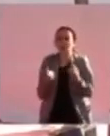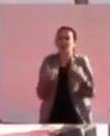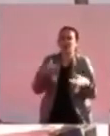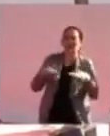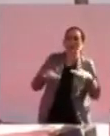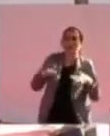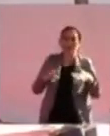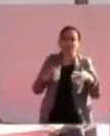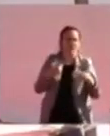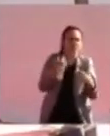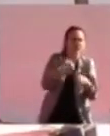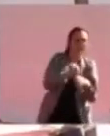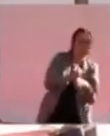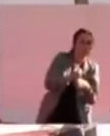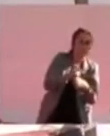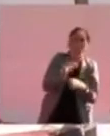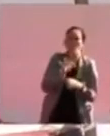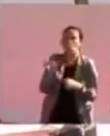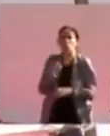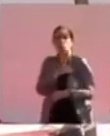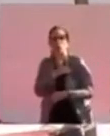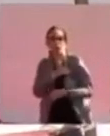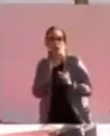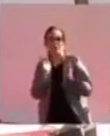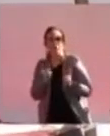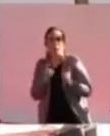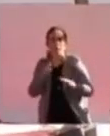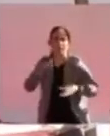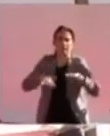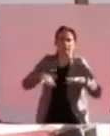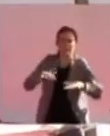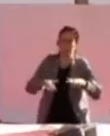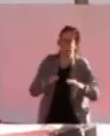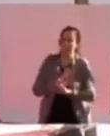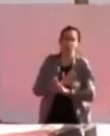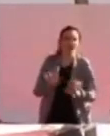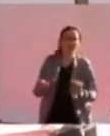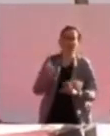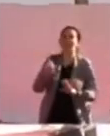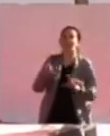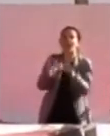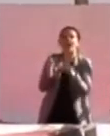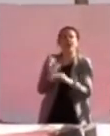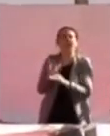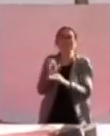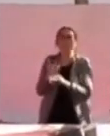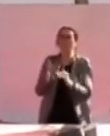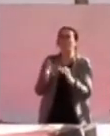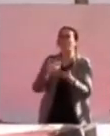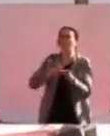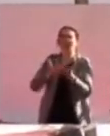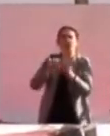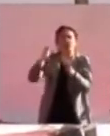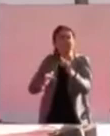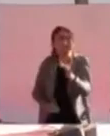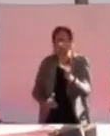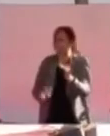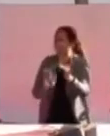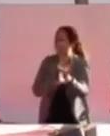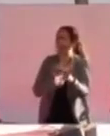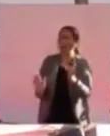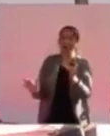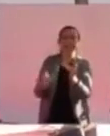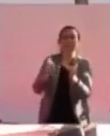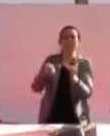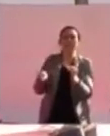e che consenta di non porre mai la qualità della formazione in secondo piano che stabilisca una graduale assunzioni competenze rispetto